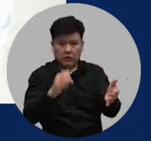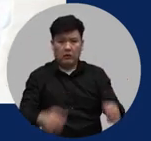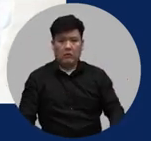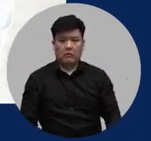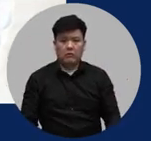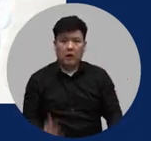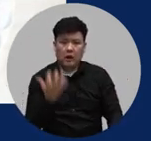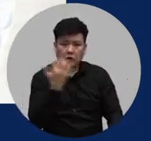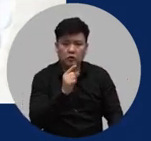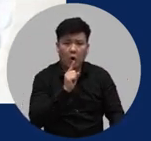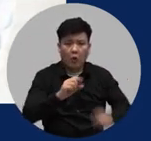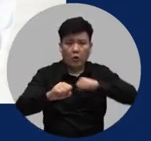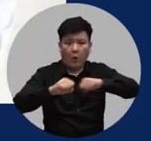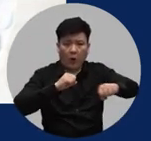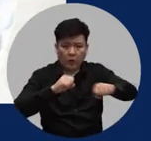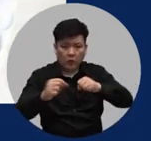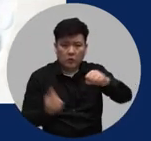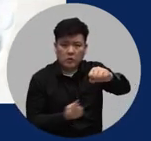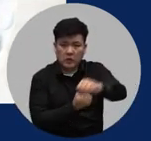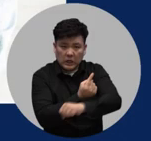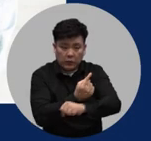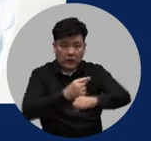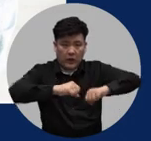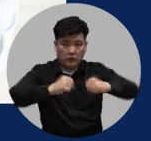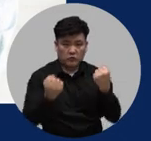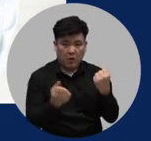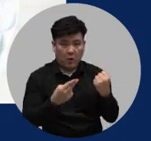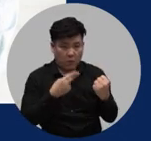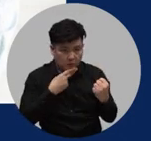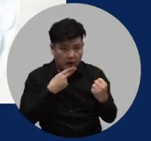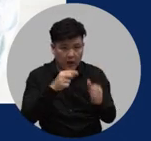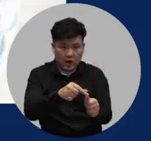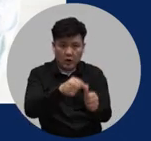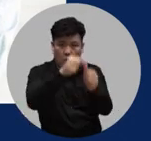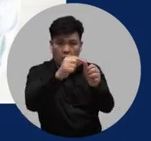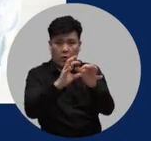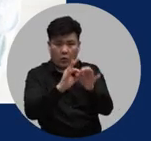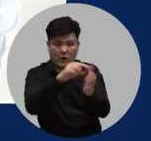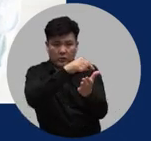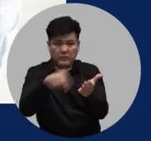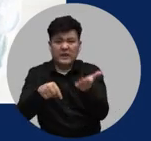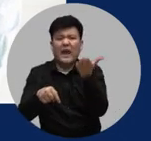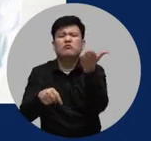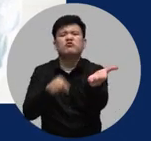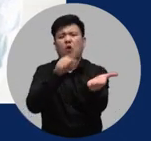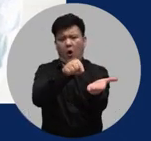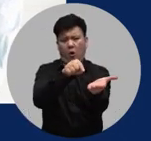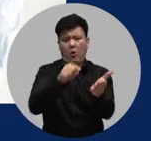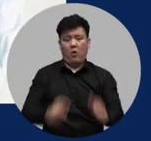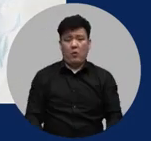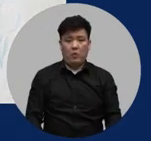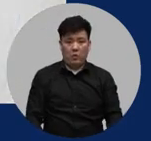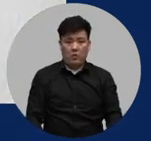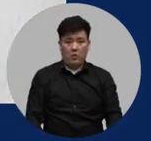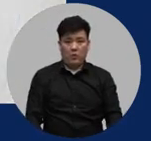언동 또는 그 밖의 요구 등에 따르지 않았다는 이유로 고용상 불이익을 주는 것을 말합니다.